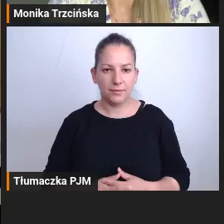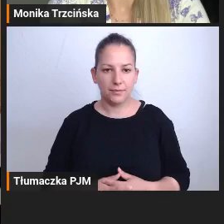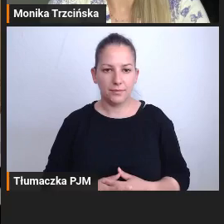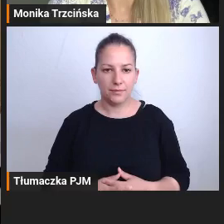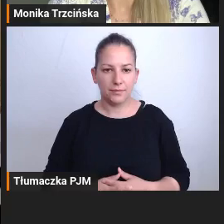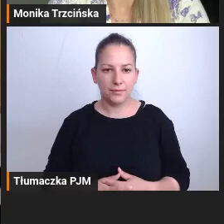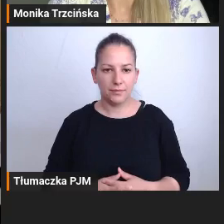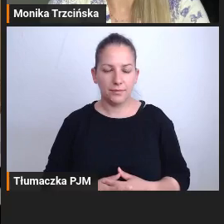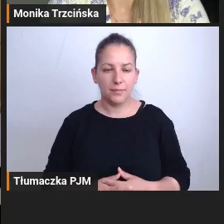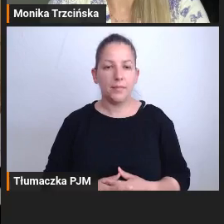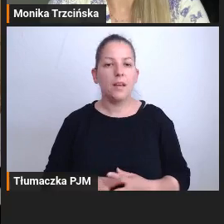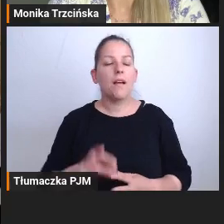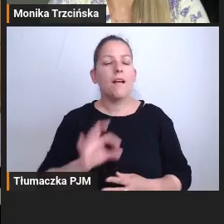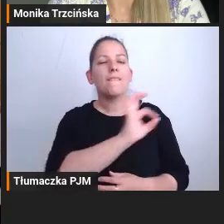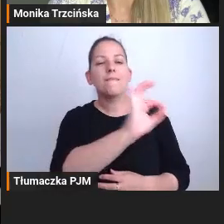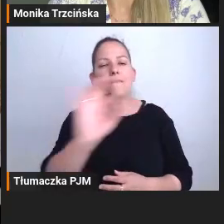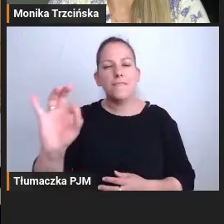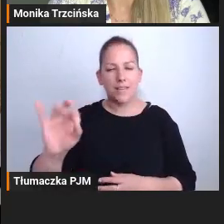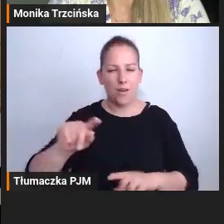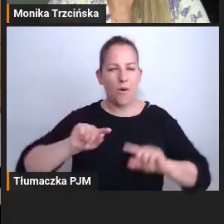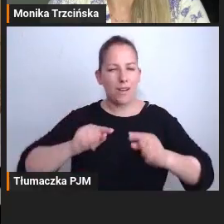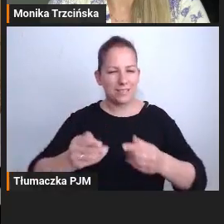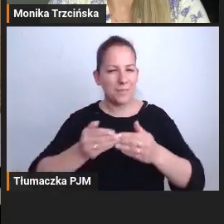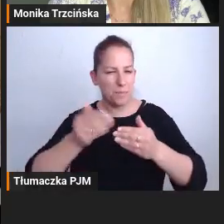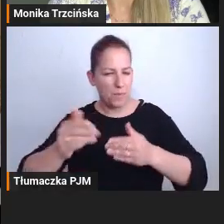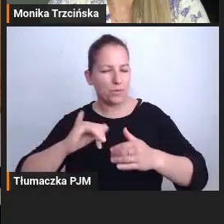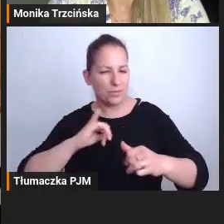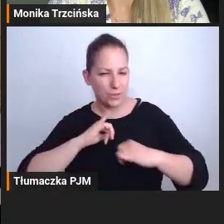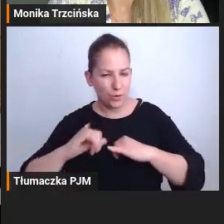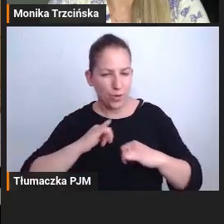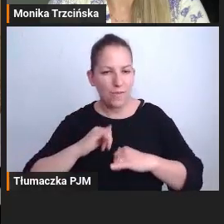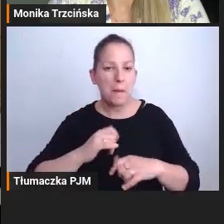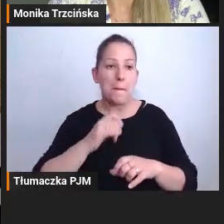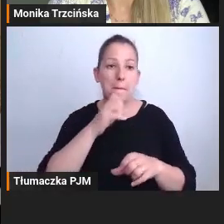Macie w swoich NGO-sach pracowników i pracowniczki.